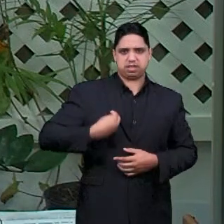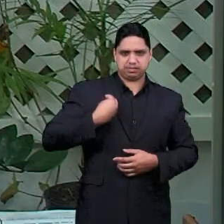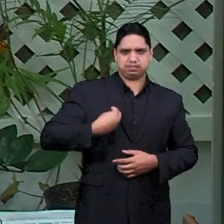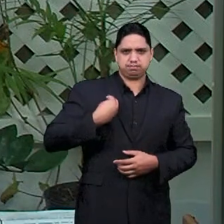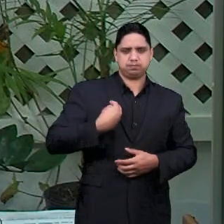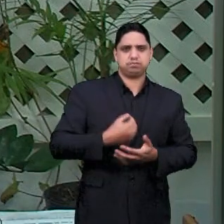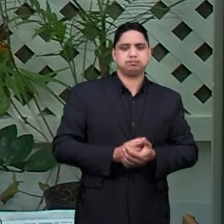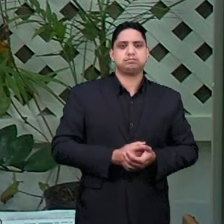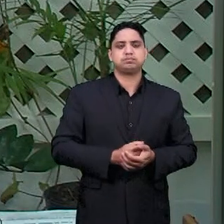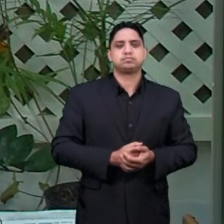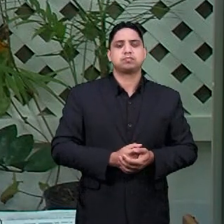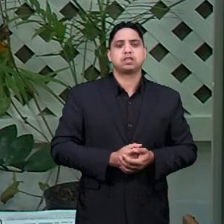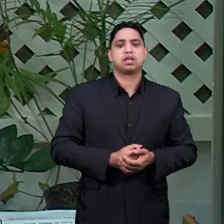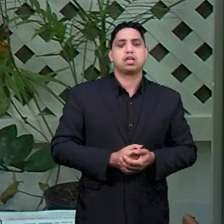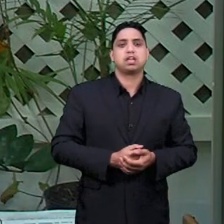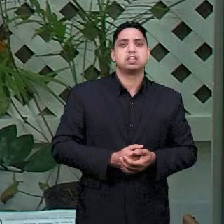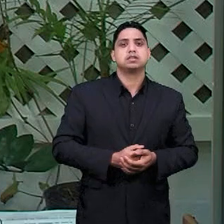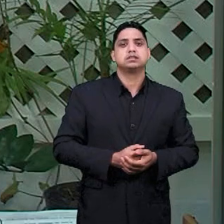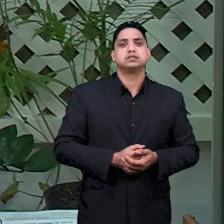participation,